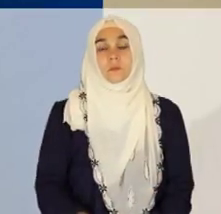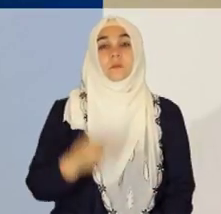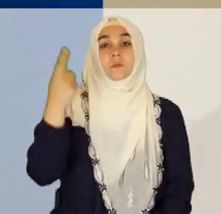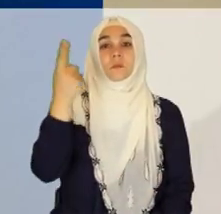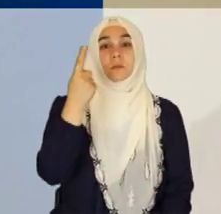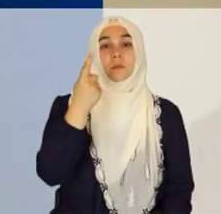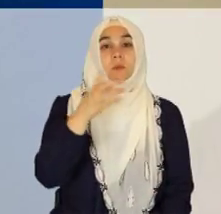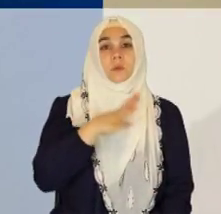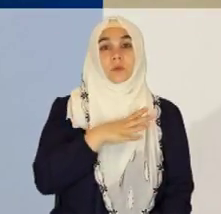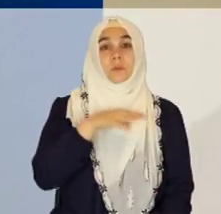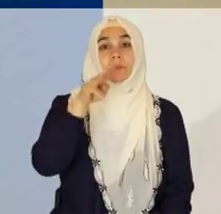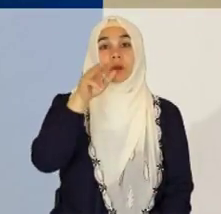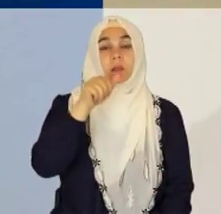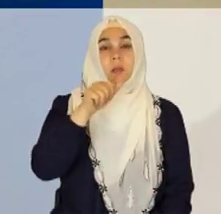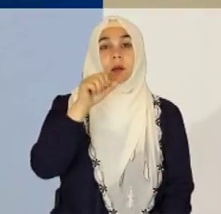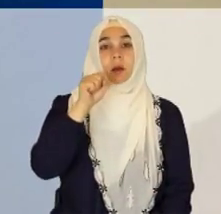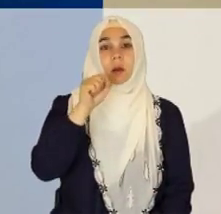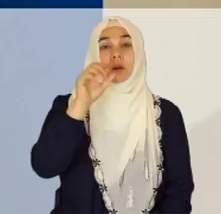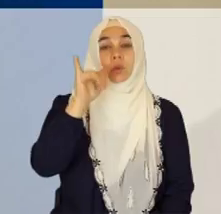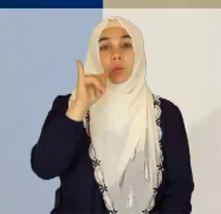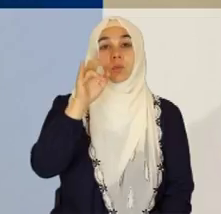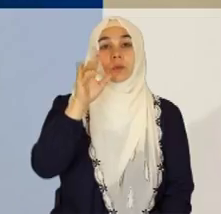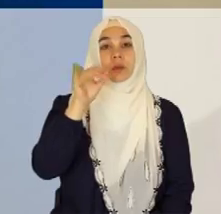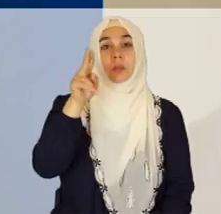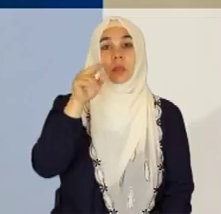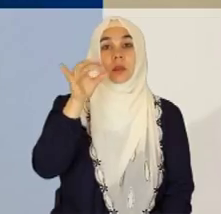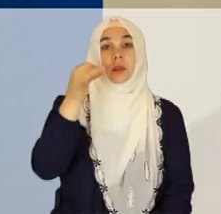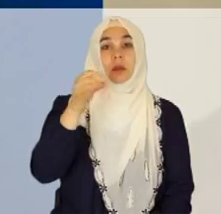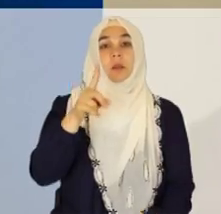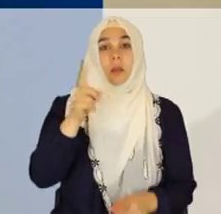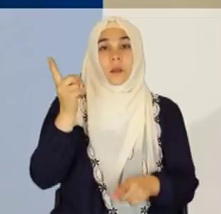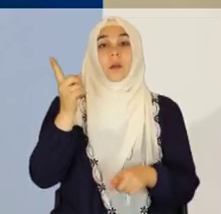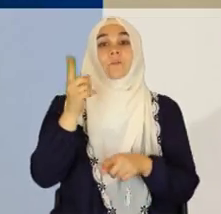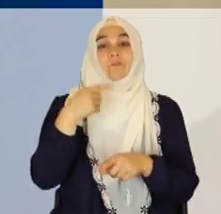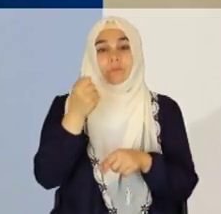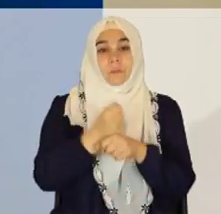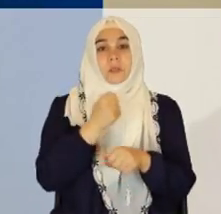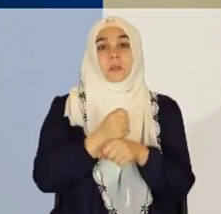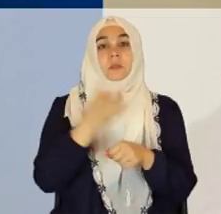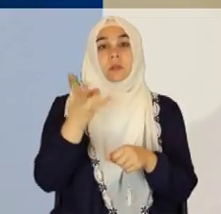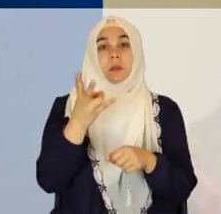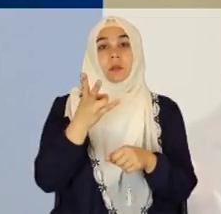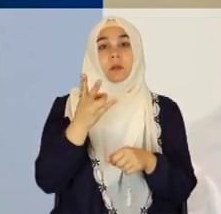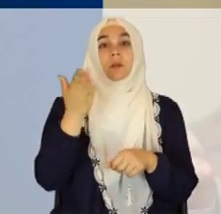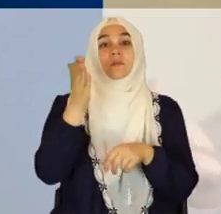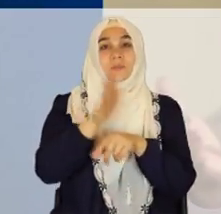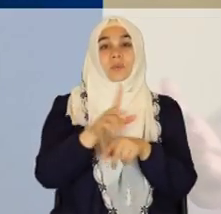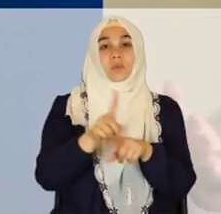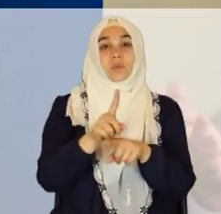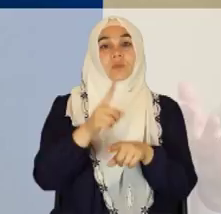Birinchi xili ta'abbudiy deyiladi. Mana u ishni qilasan deb buyuradi, nima uchun qilayotganini